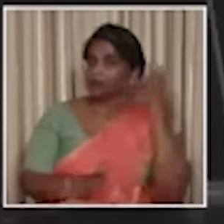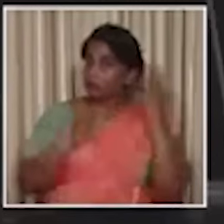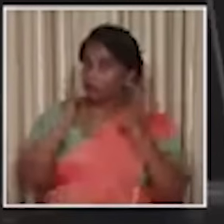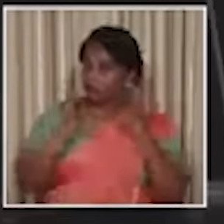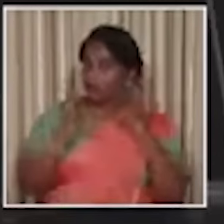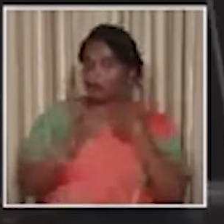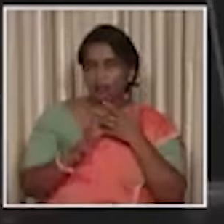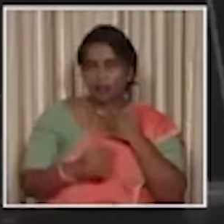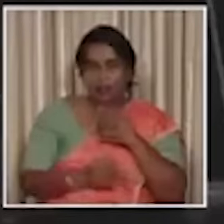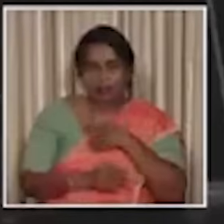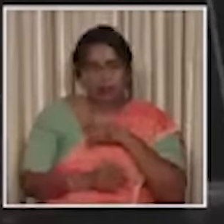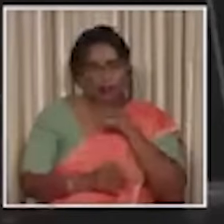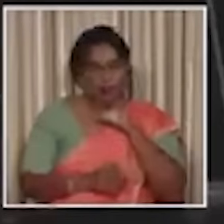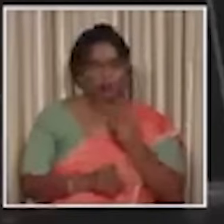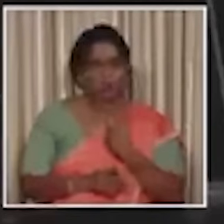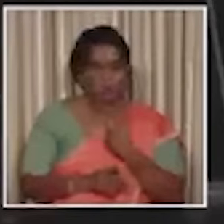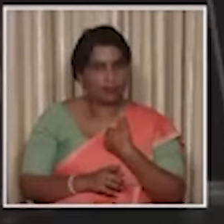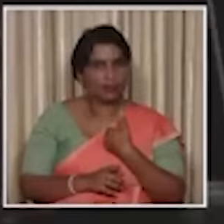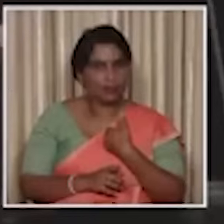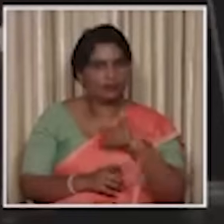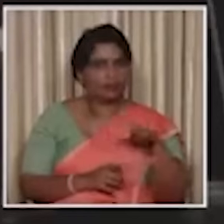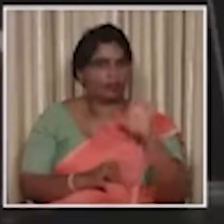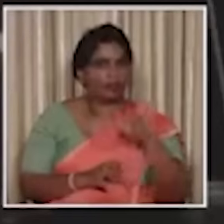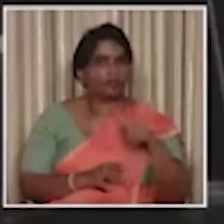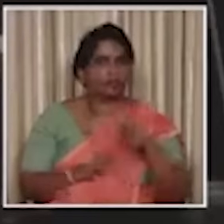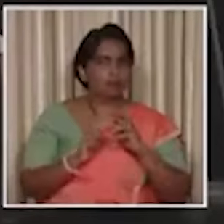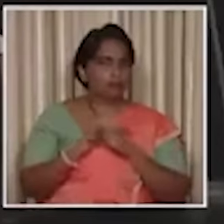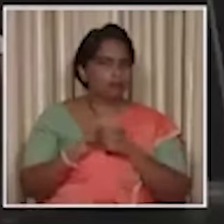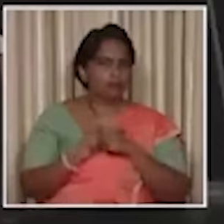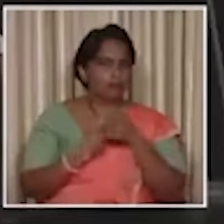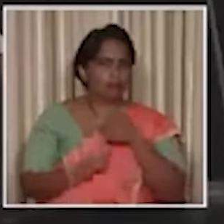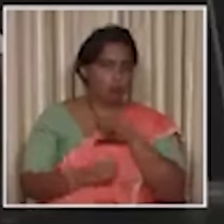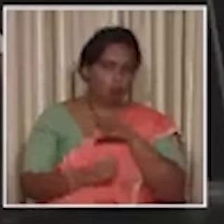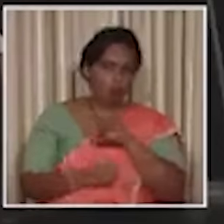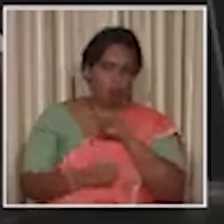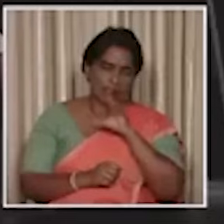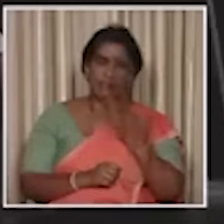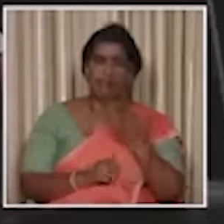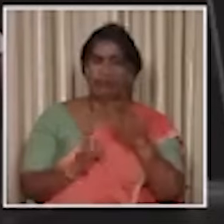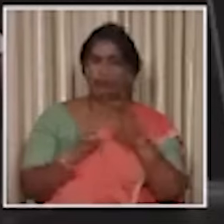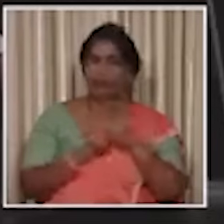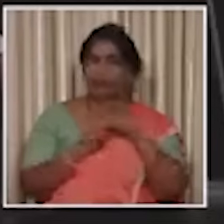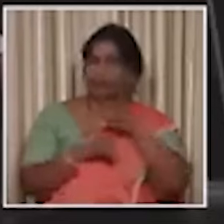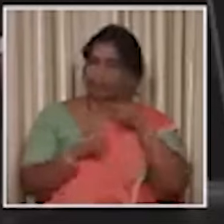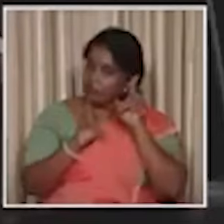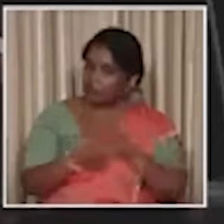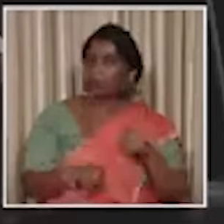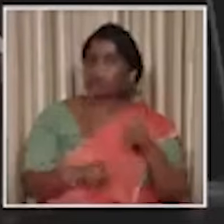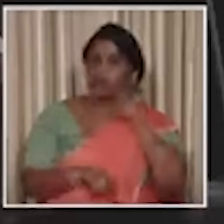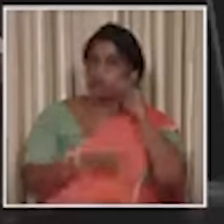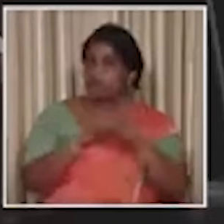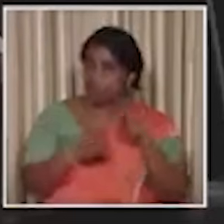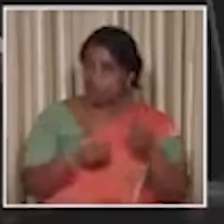துயிலும் இல்லத்தை போலீசார் உடைத்திருக்கிறார்கள். அதே போல தாண்டியடியில் இருக்கிற துயிலும் இல்லத்திலே அந்த மக்கள் சென்று வணங்குவதற்கு முன்னால்